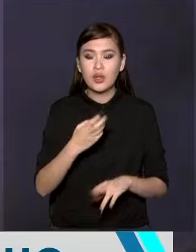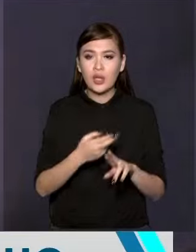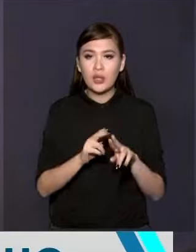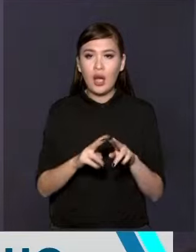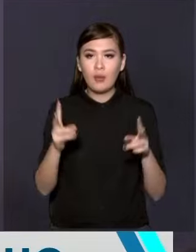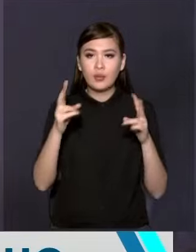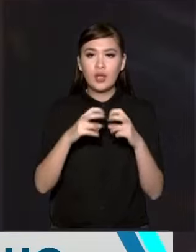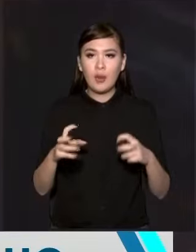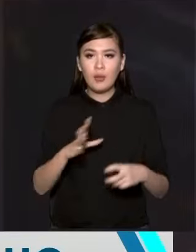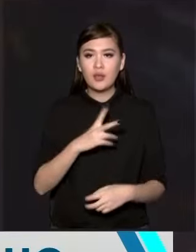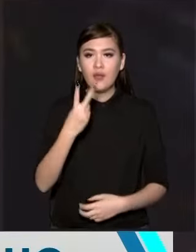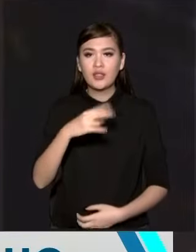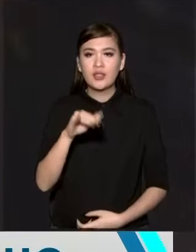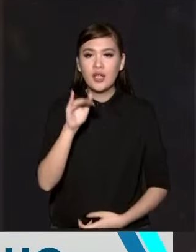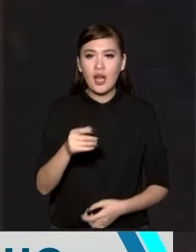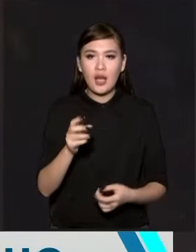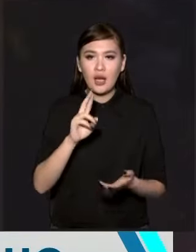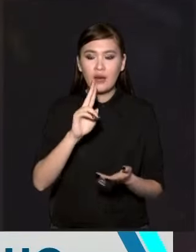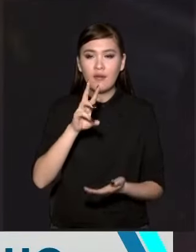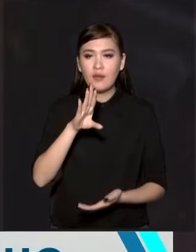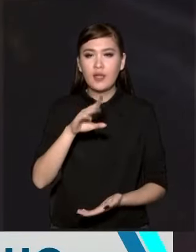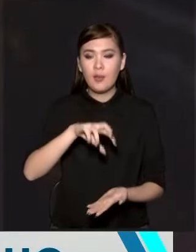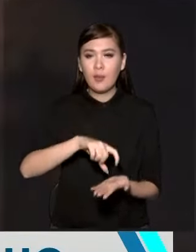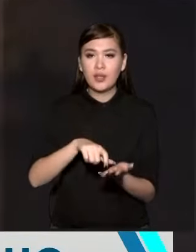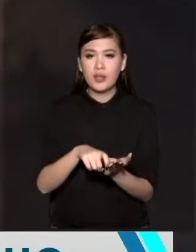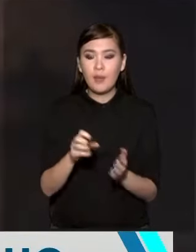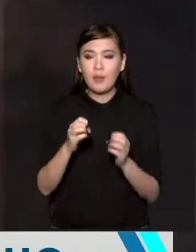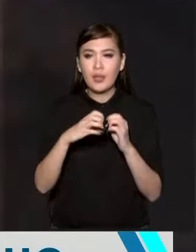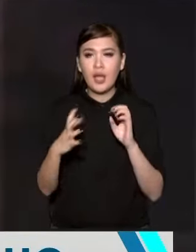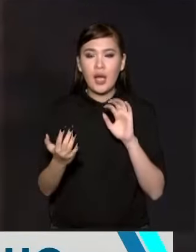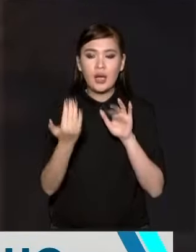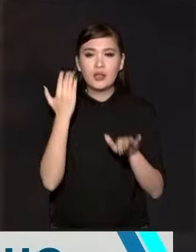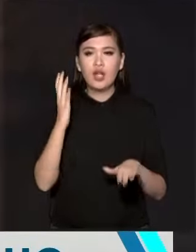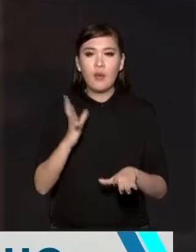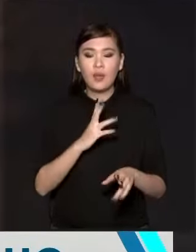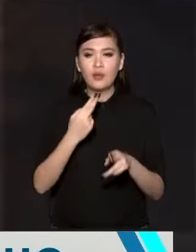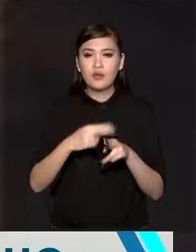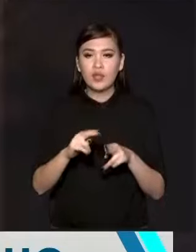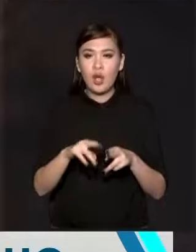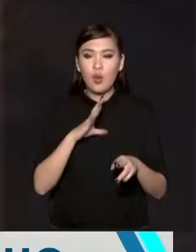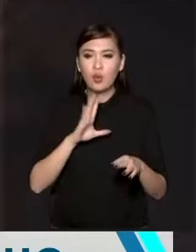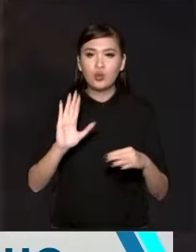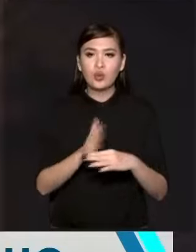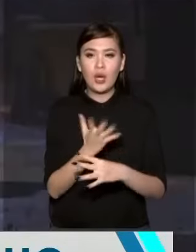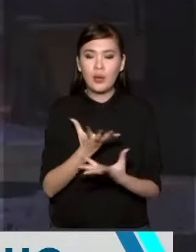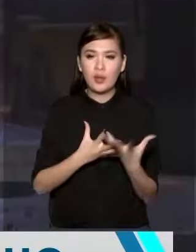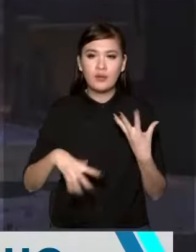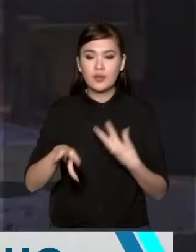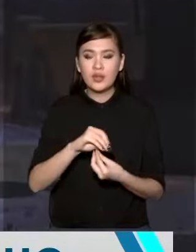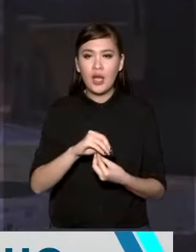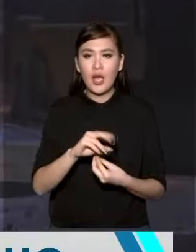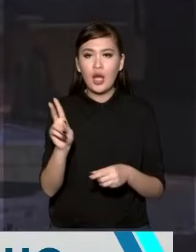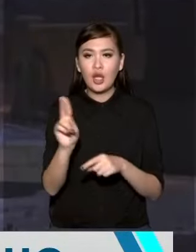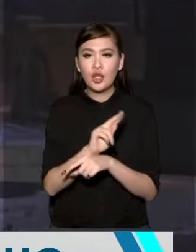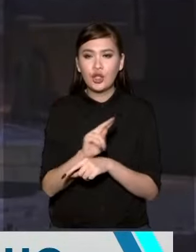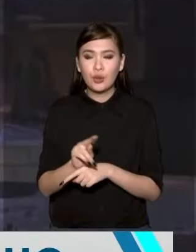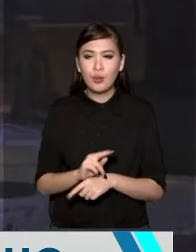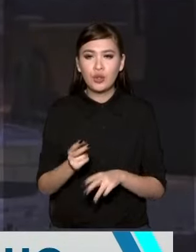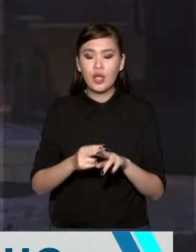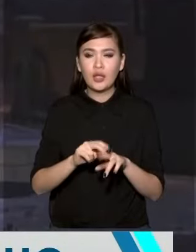обследовали более 20 тысяч квадратных метров. Из 15 ранее выявленных повреждений устранили почти все. В